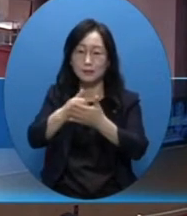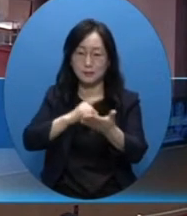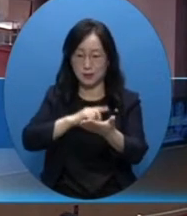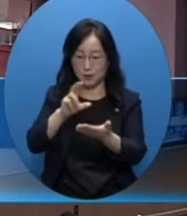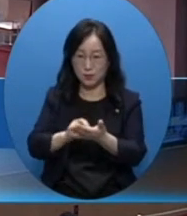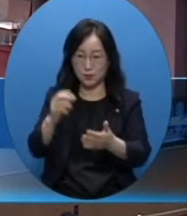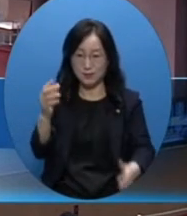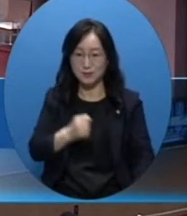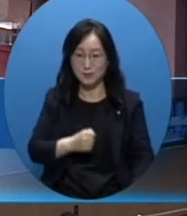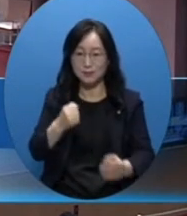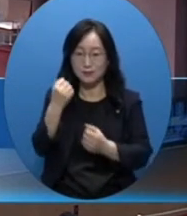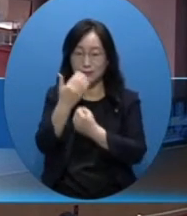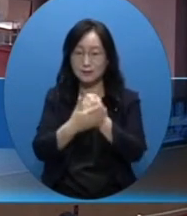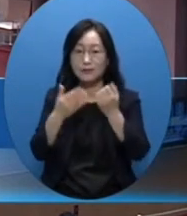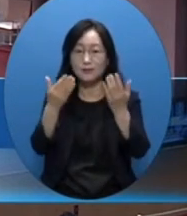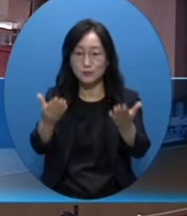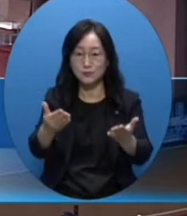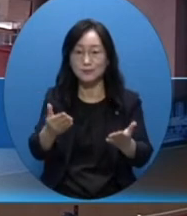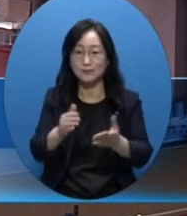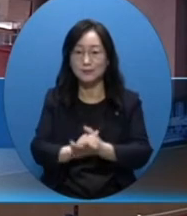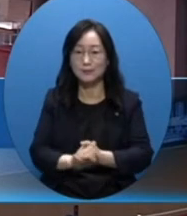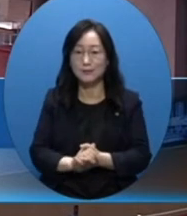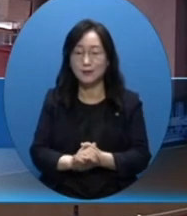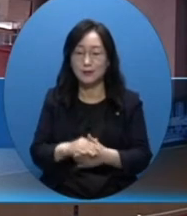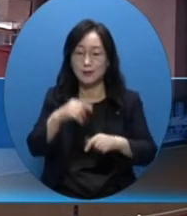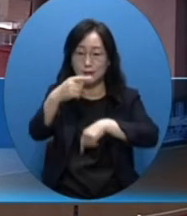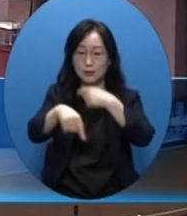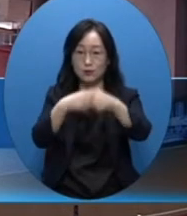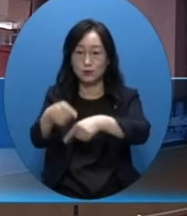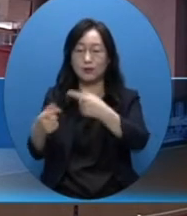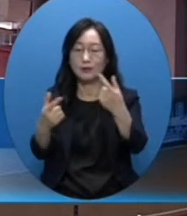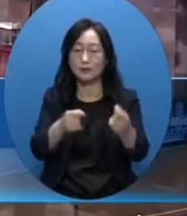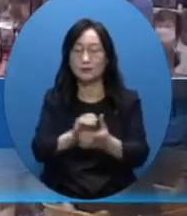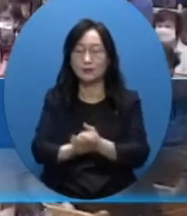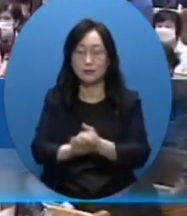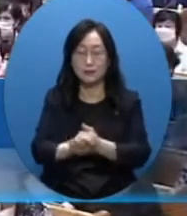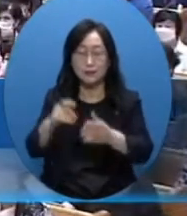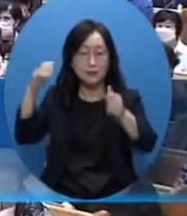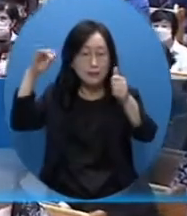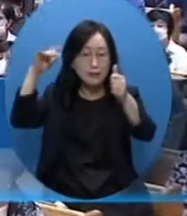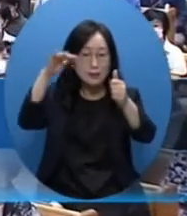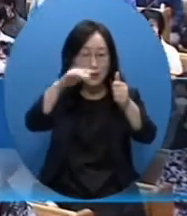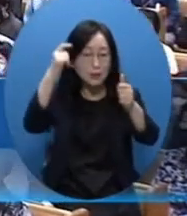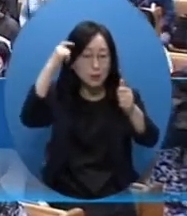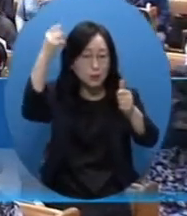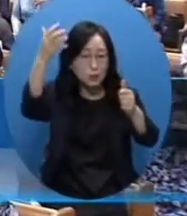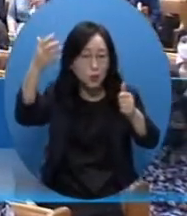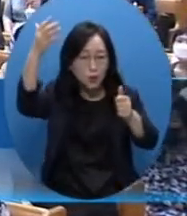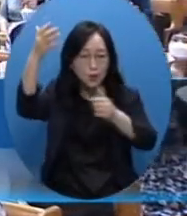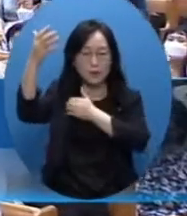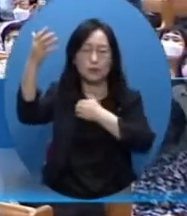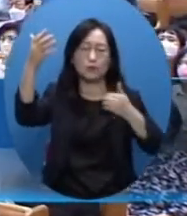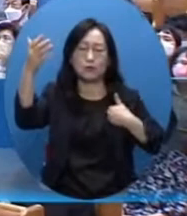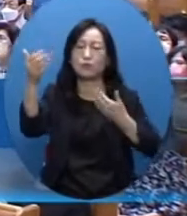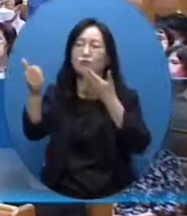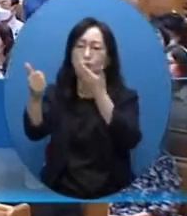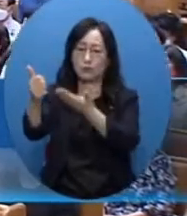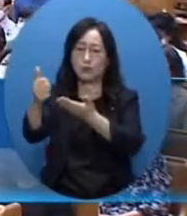제목으로 함께 말씀의 은혜를 나누기 원합니다. 제목을 한번 따라해 주시기 바랍니다. 사모하는 영혼을 만족하게 하시는 하나님.